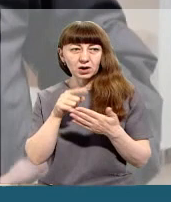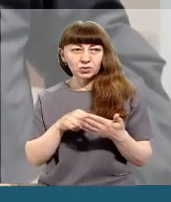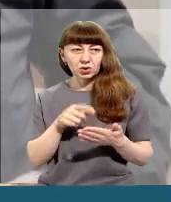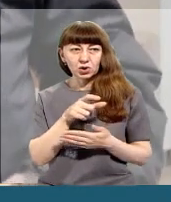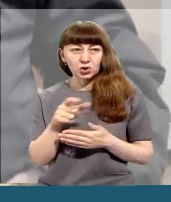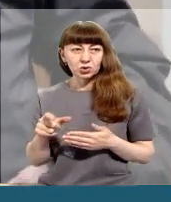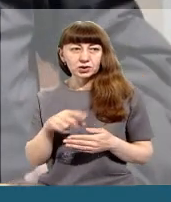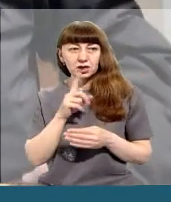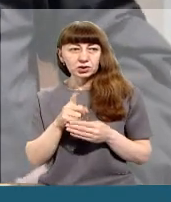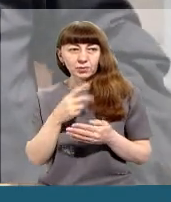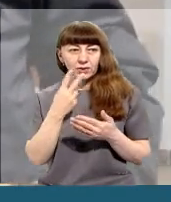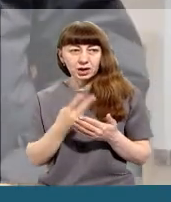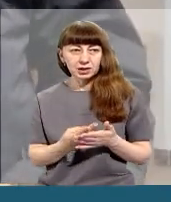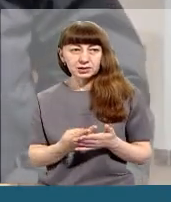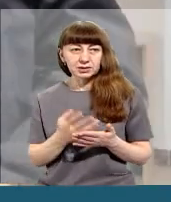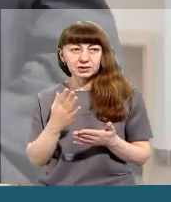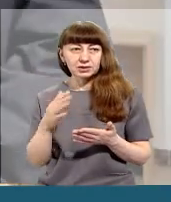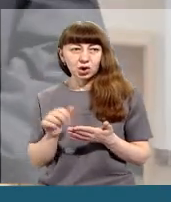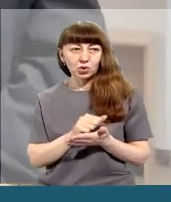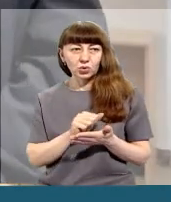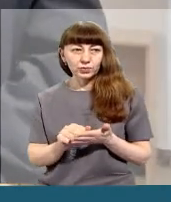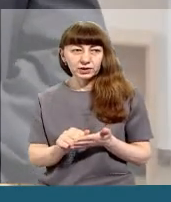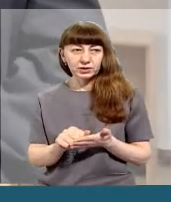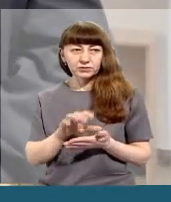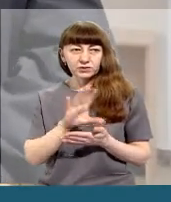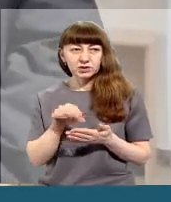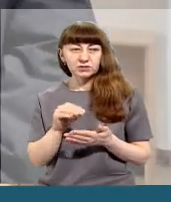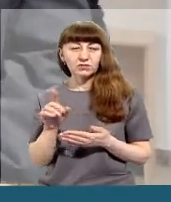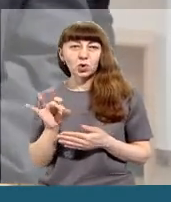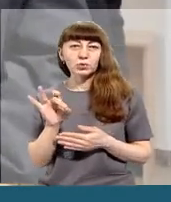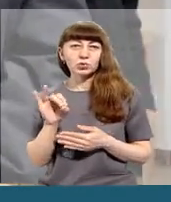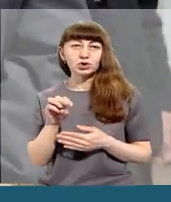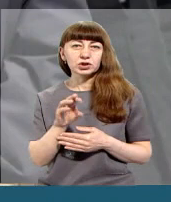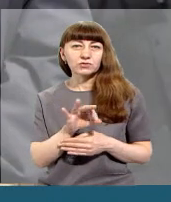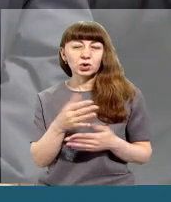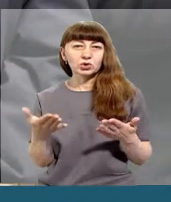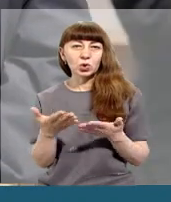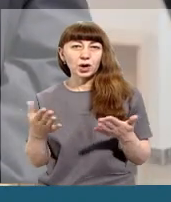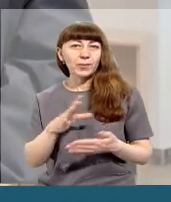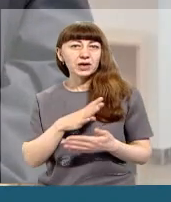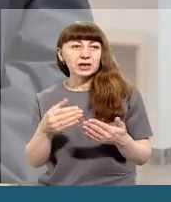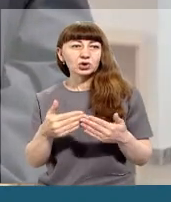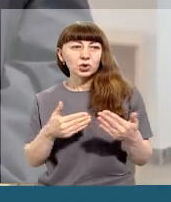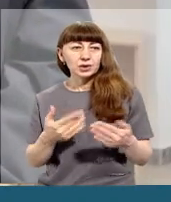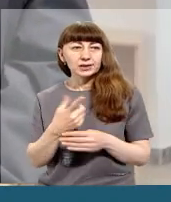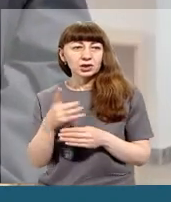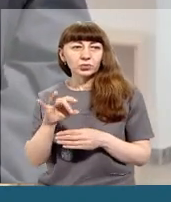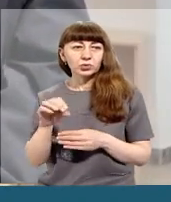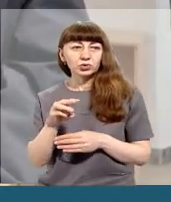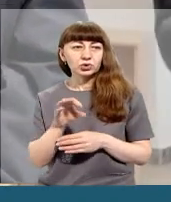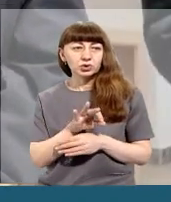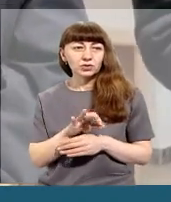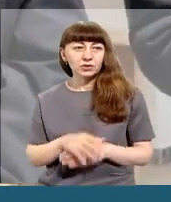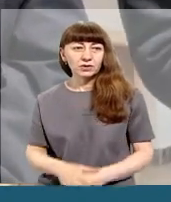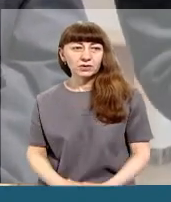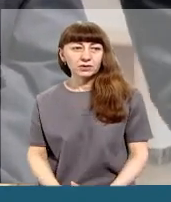должны показать здесь, конечно, важность документов, всего того имущества, которое до этого было. Сейчас это имущество в виде